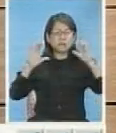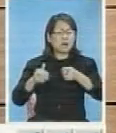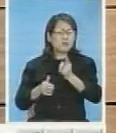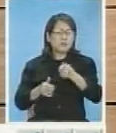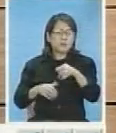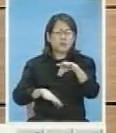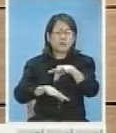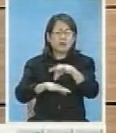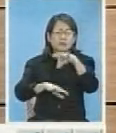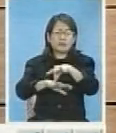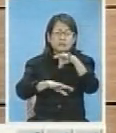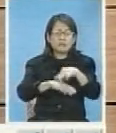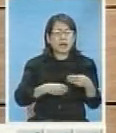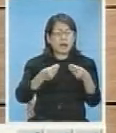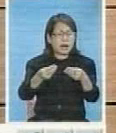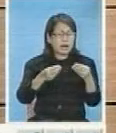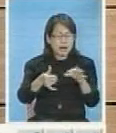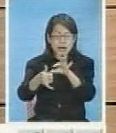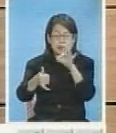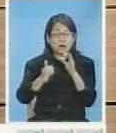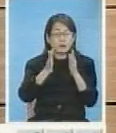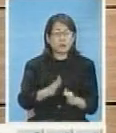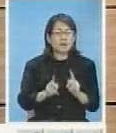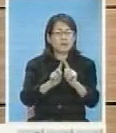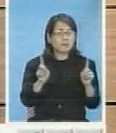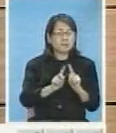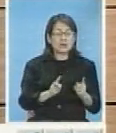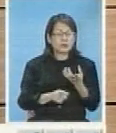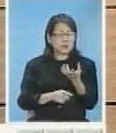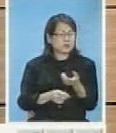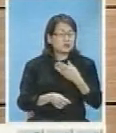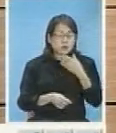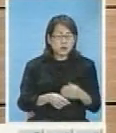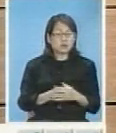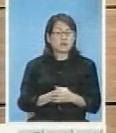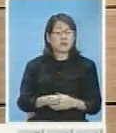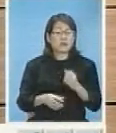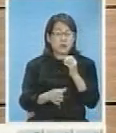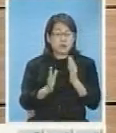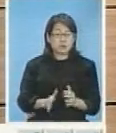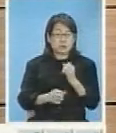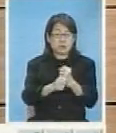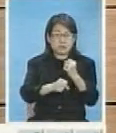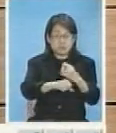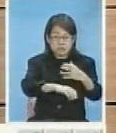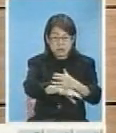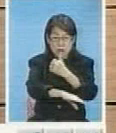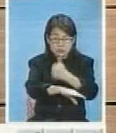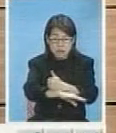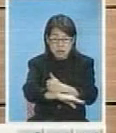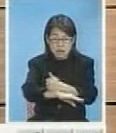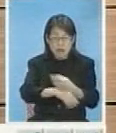ดเป็นการนำนักการเมืองมาเป็นกรรมการธนาคารมาเป็นบอร์ดธนาค